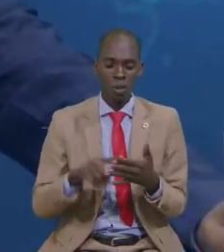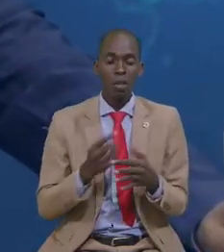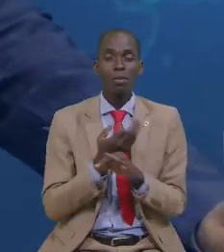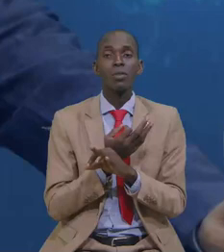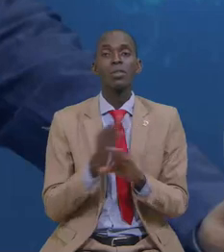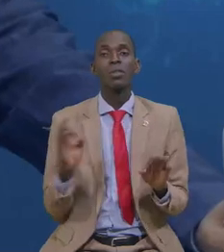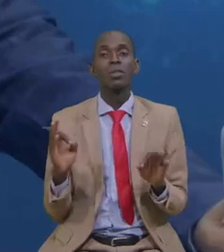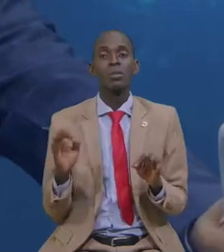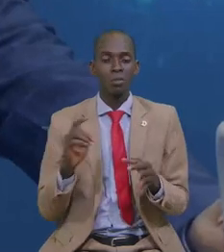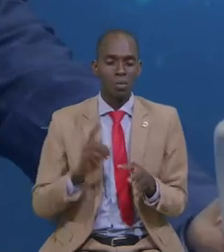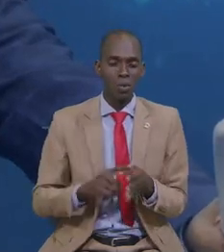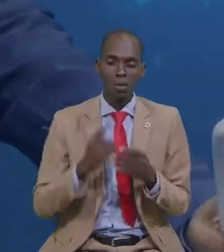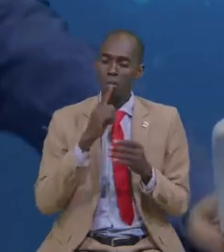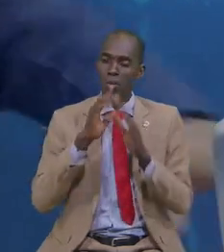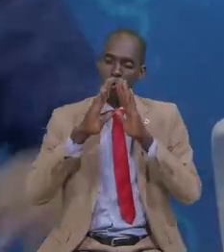la délivrance,